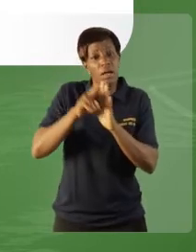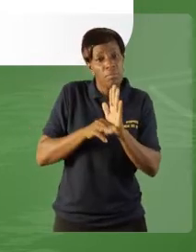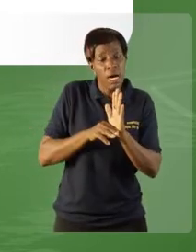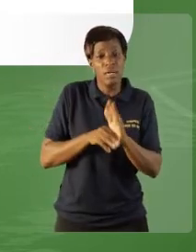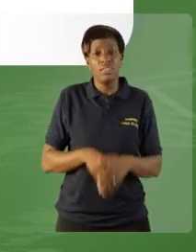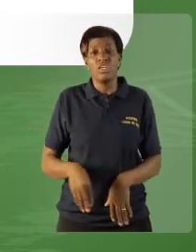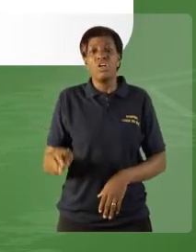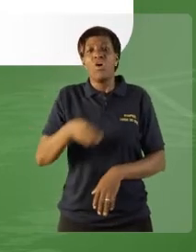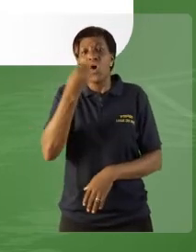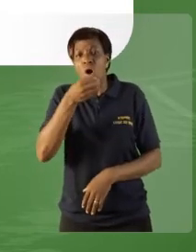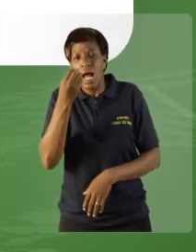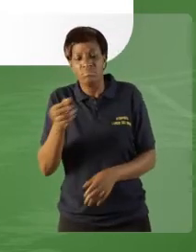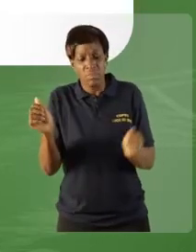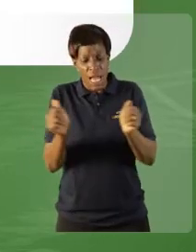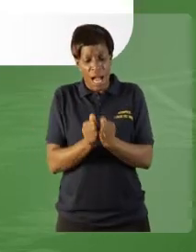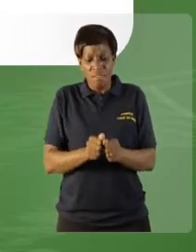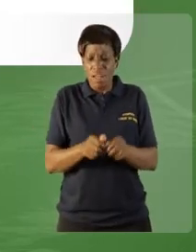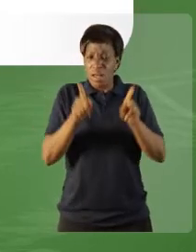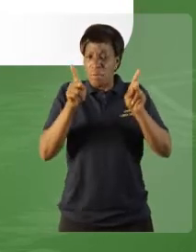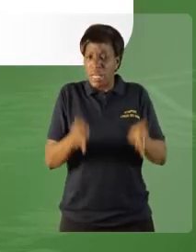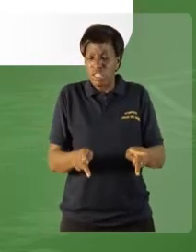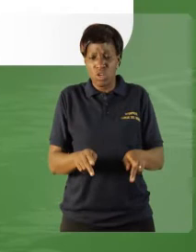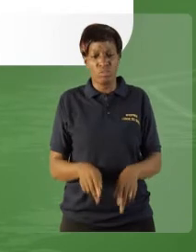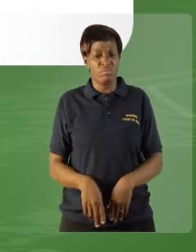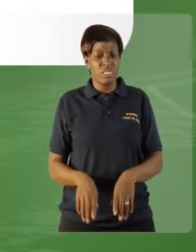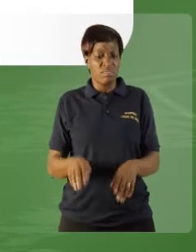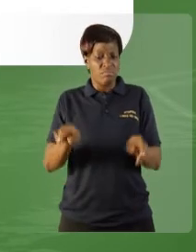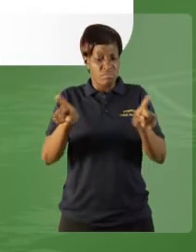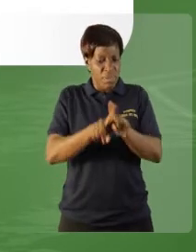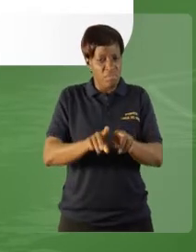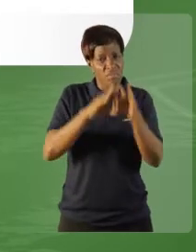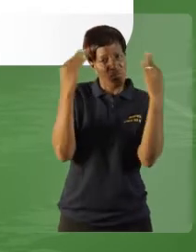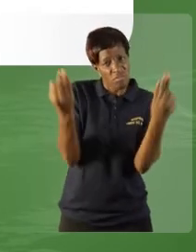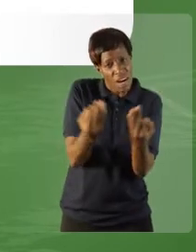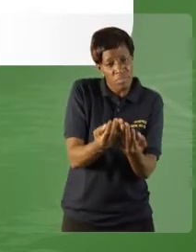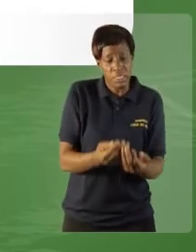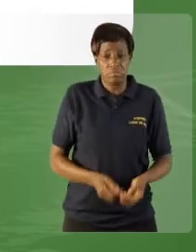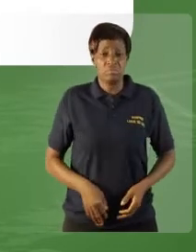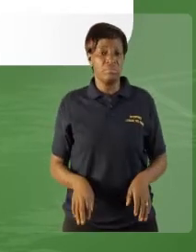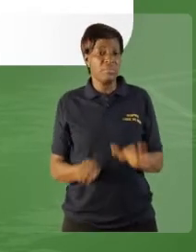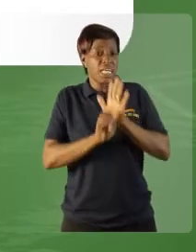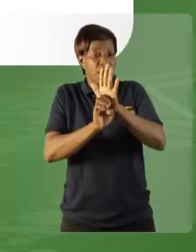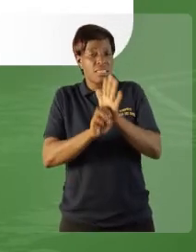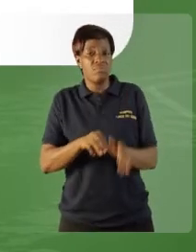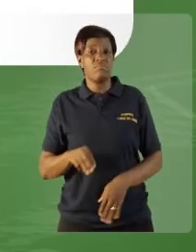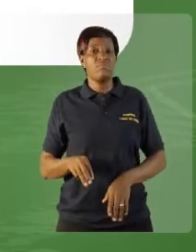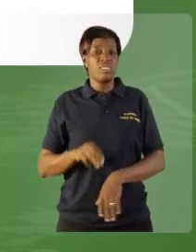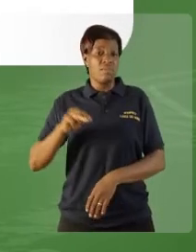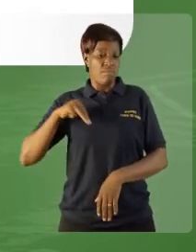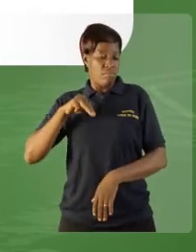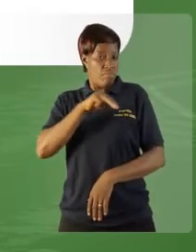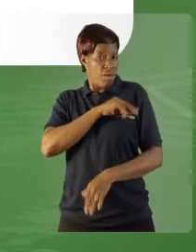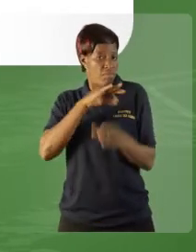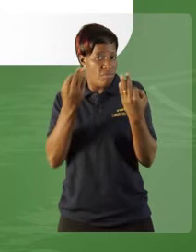personnes familières, proches, c'est-à-dire des camarades, des